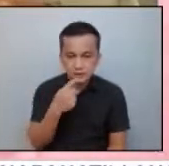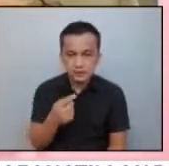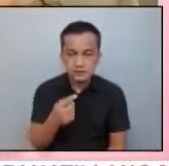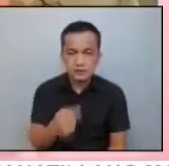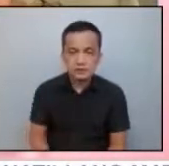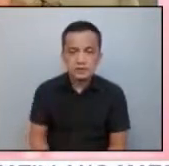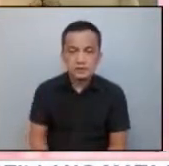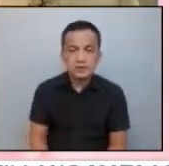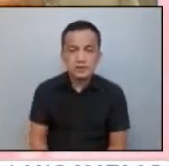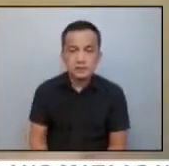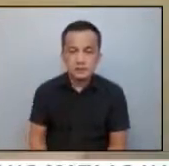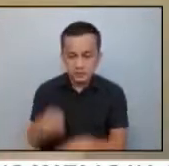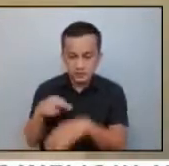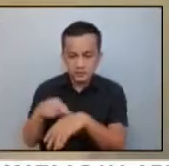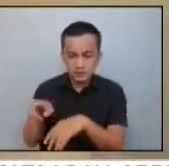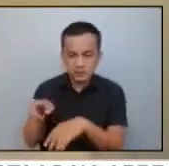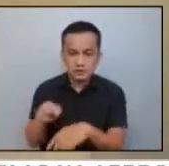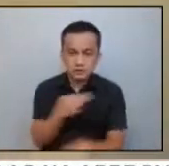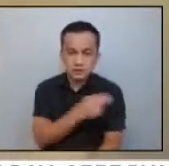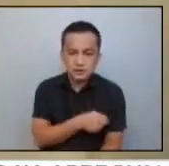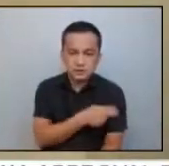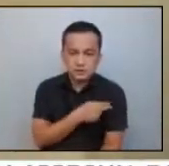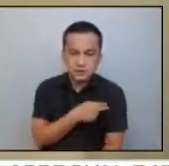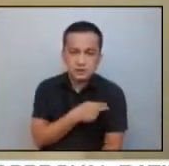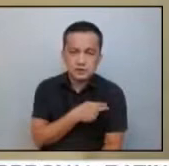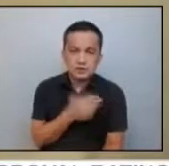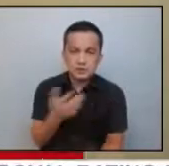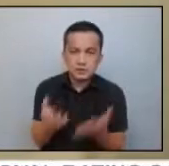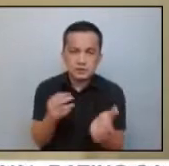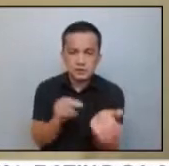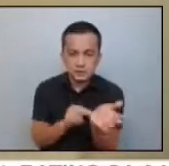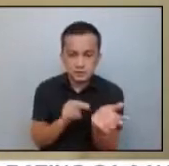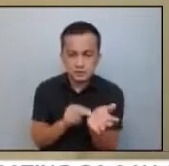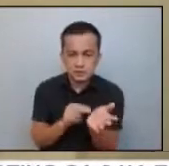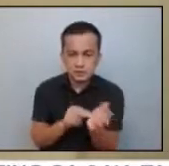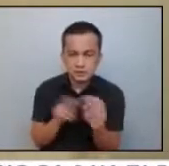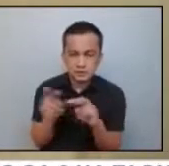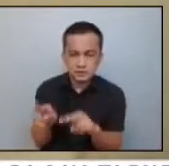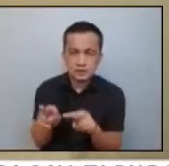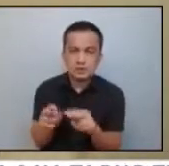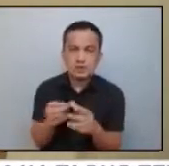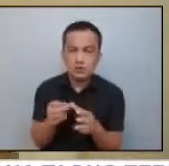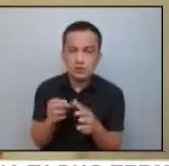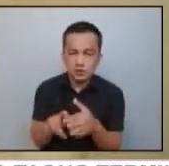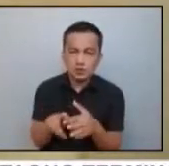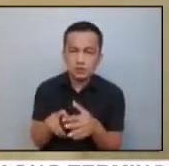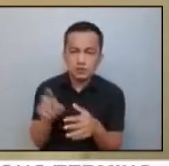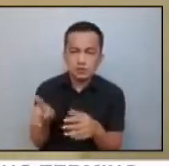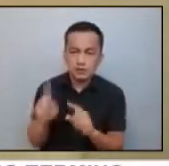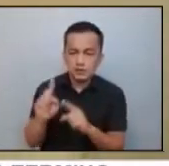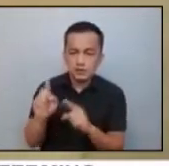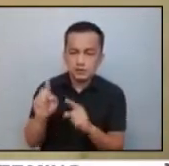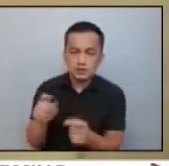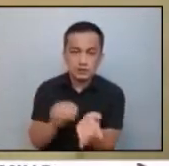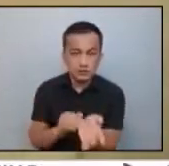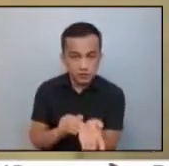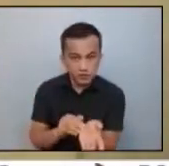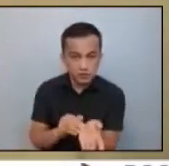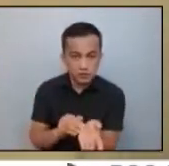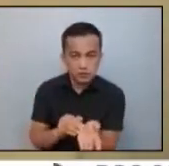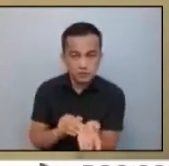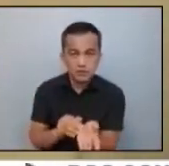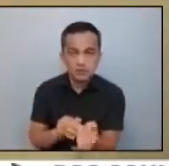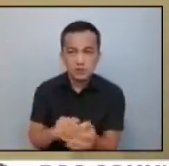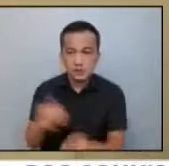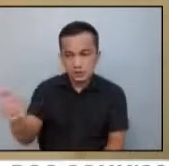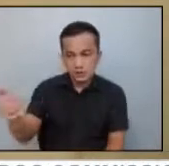ating hospital, maaring yung nurse po na nakakita sa inyo or yung pong attending physician ninyo, itatawag